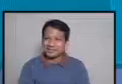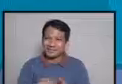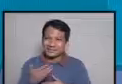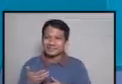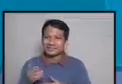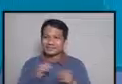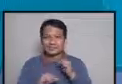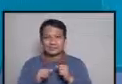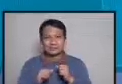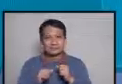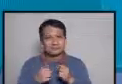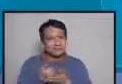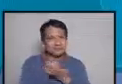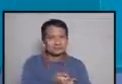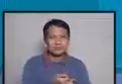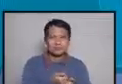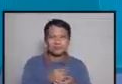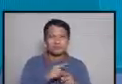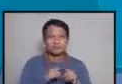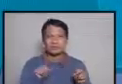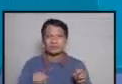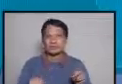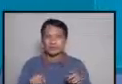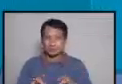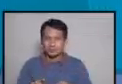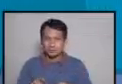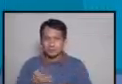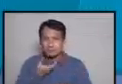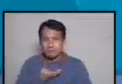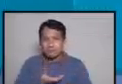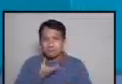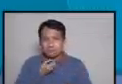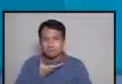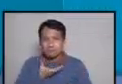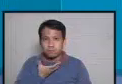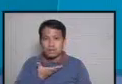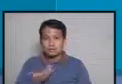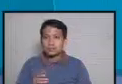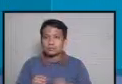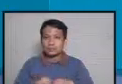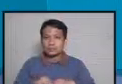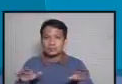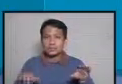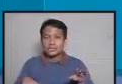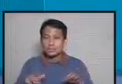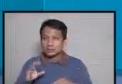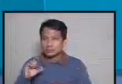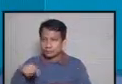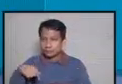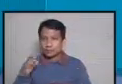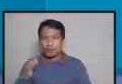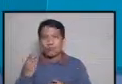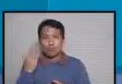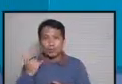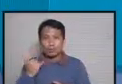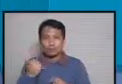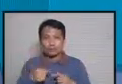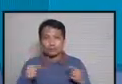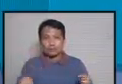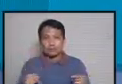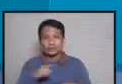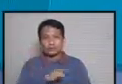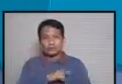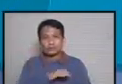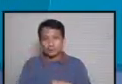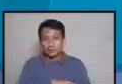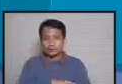Salip na makatulong, mukhang makaperwisyo pa ang mga palakang pinakawalan sa isang barangay sa Quezon City para panlaban